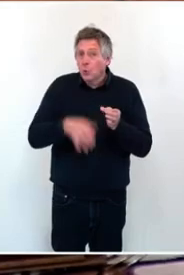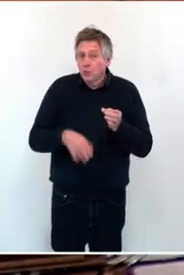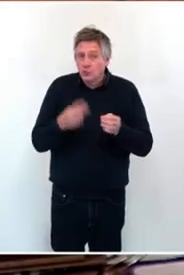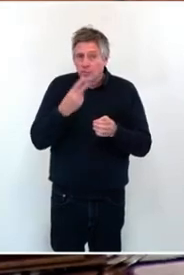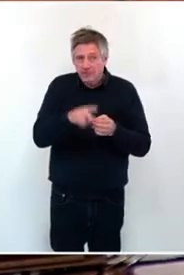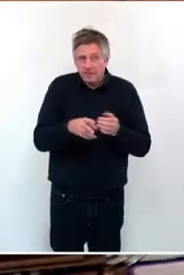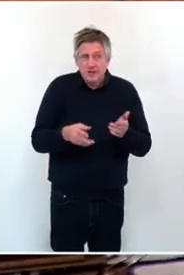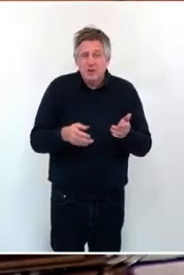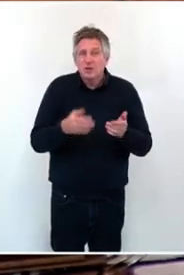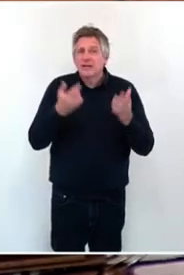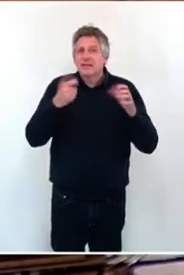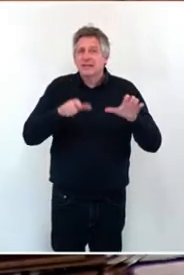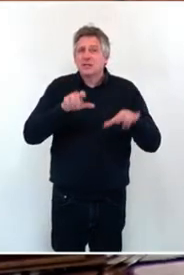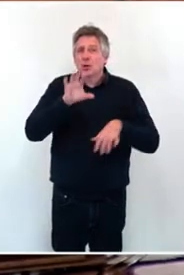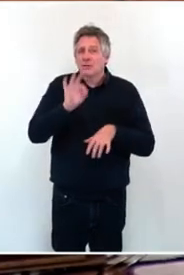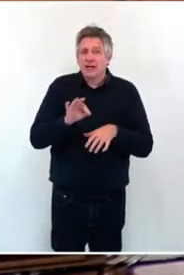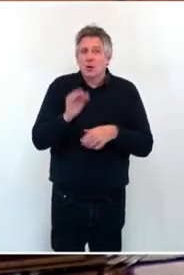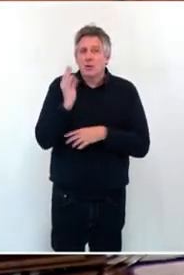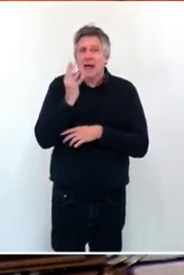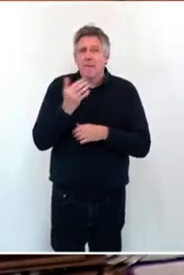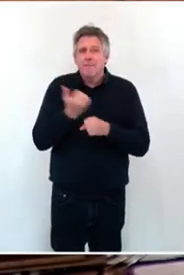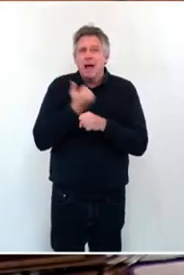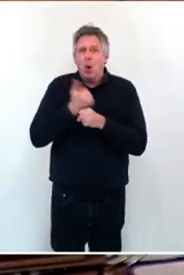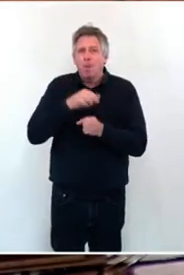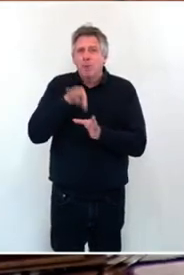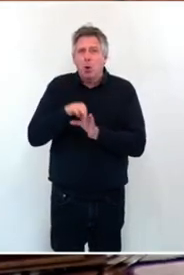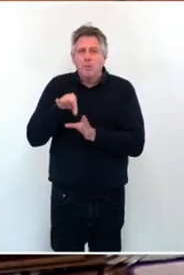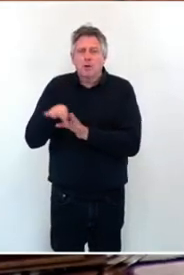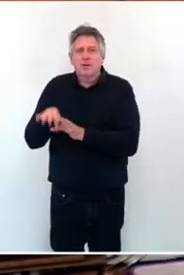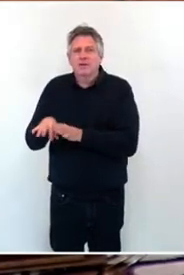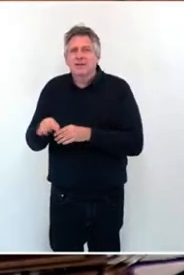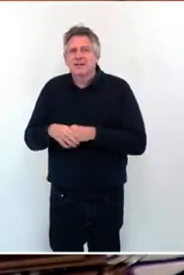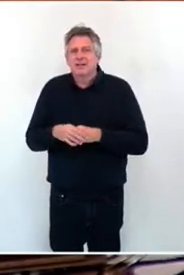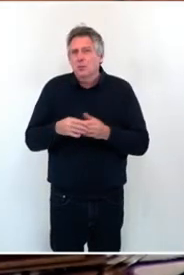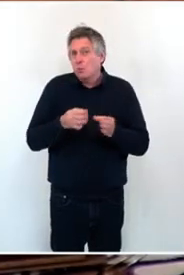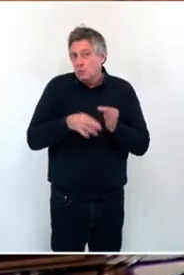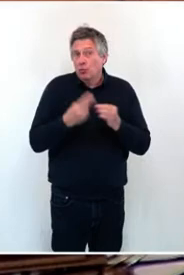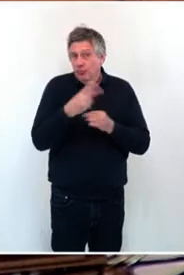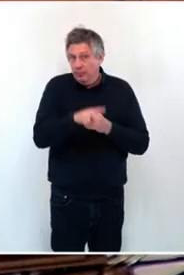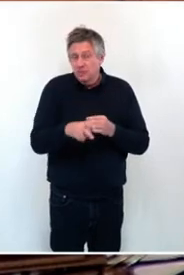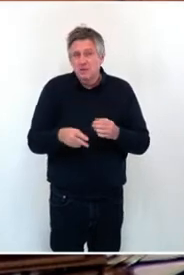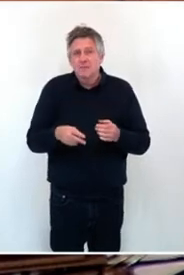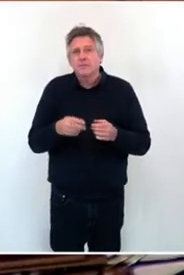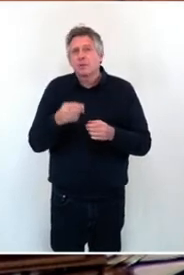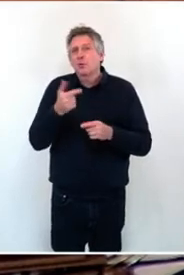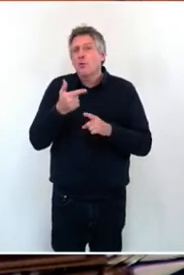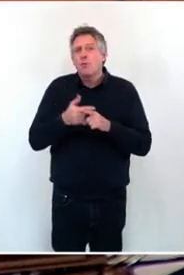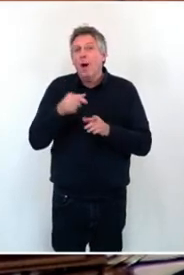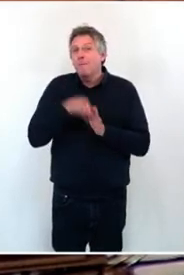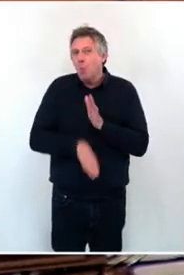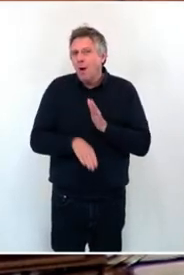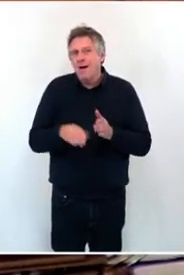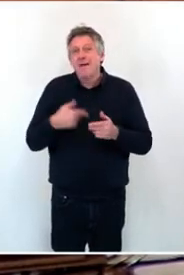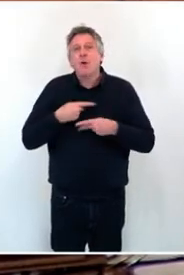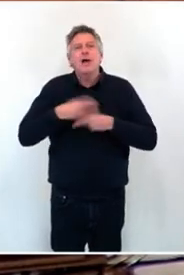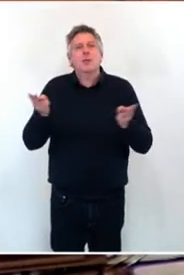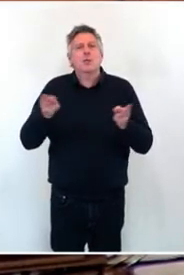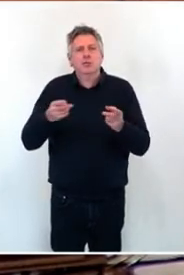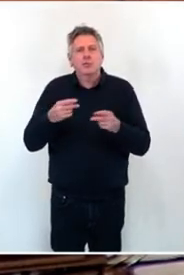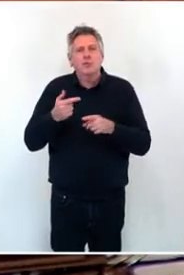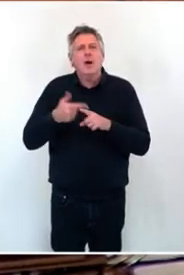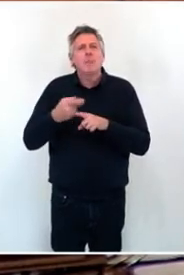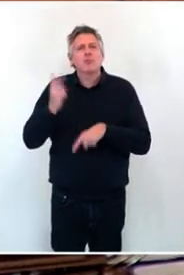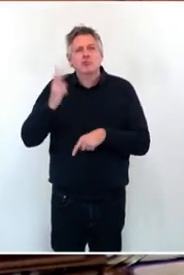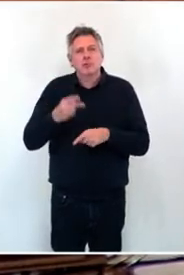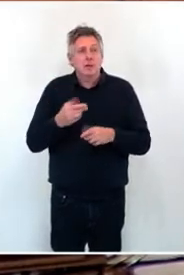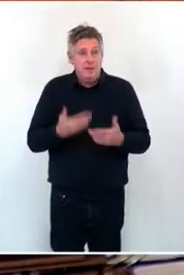moyenne 750 arbres par an, c'est-à-dire 2 fois moins que ce que vous annonciez. Au passage, on note